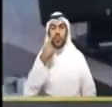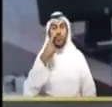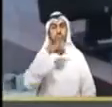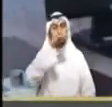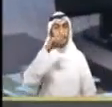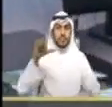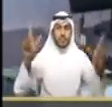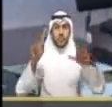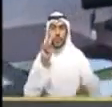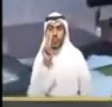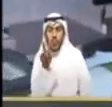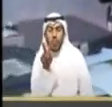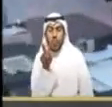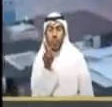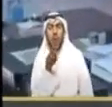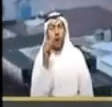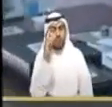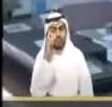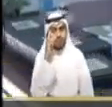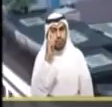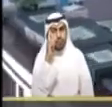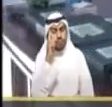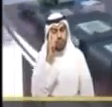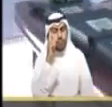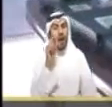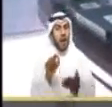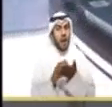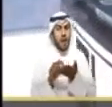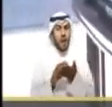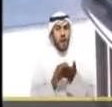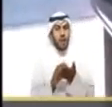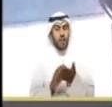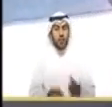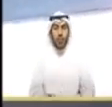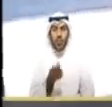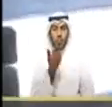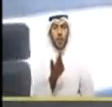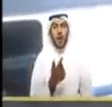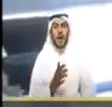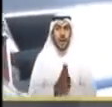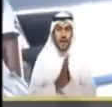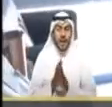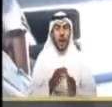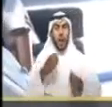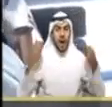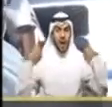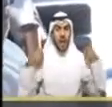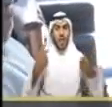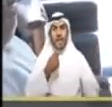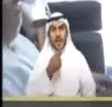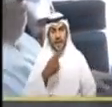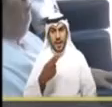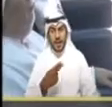التنفس. وبناء على نتيجة التشخيص يحدد للمريض العلاج، قد يكون حمية صحية أو استخدام بعض الأجهزة